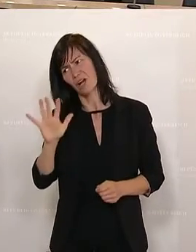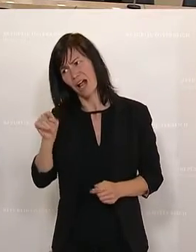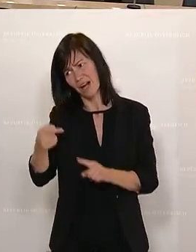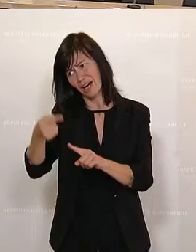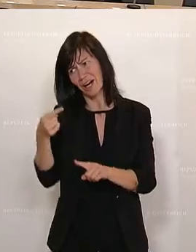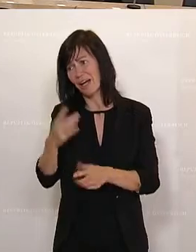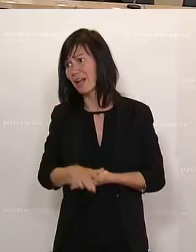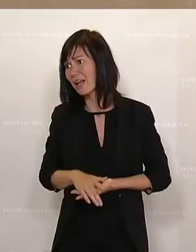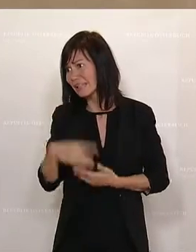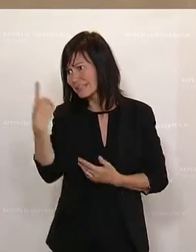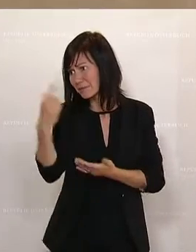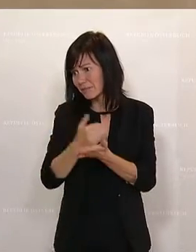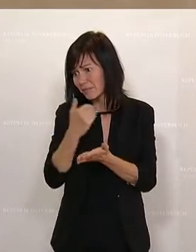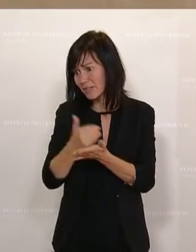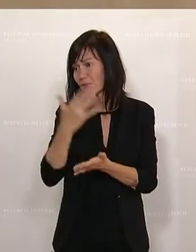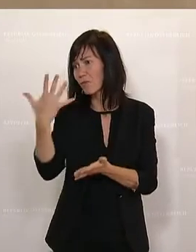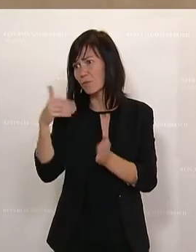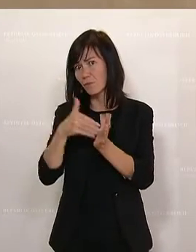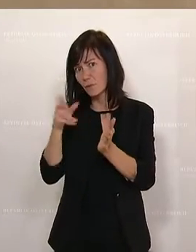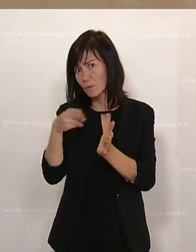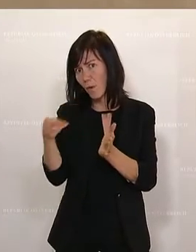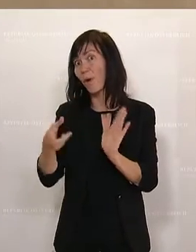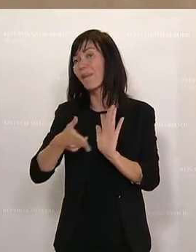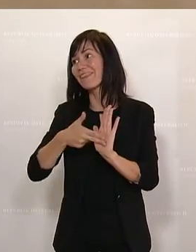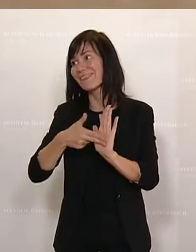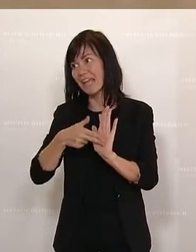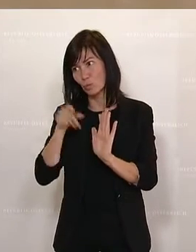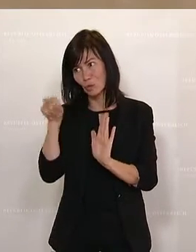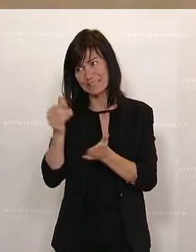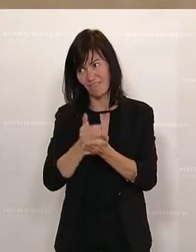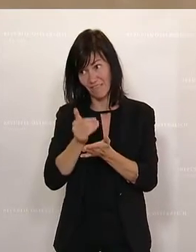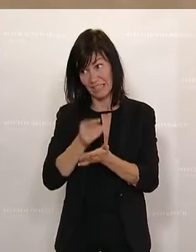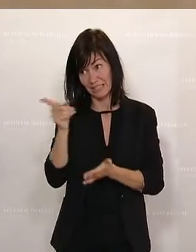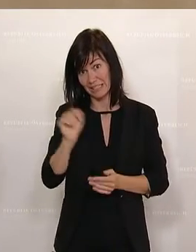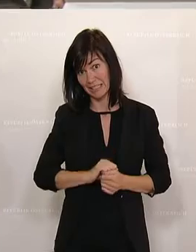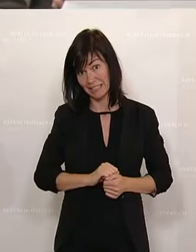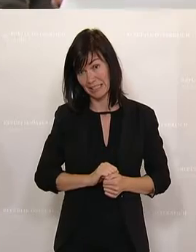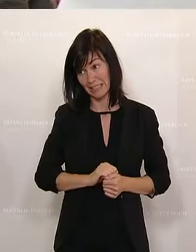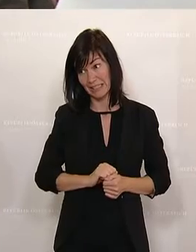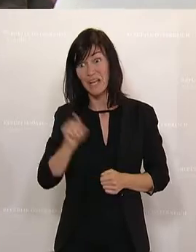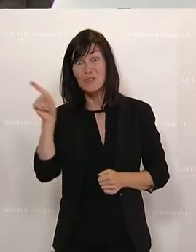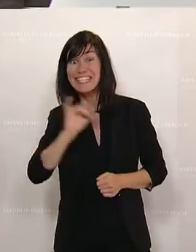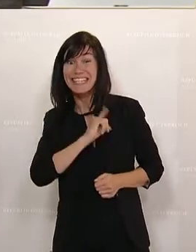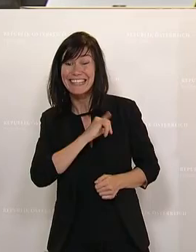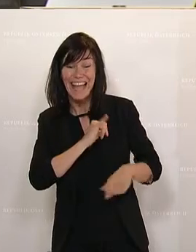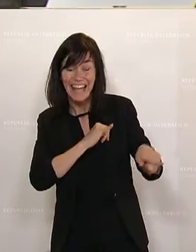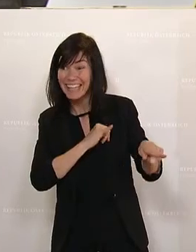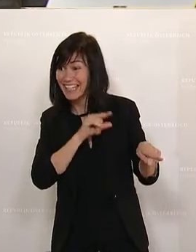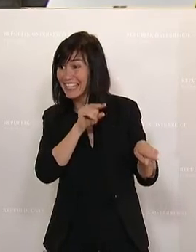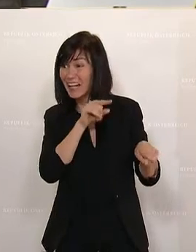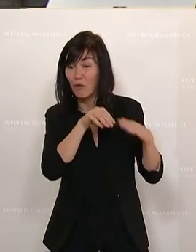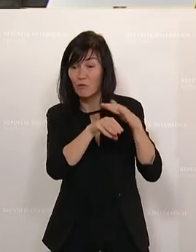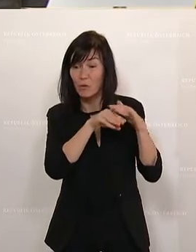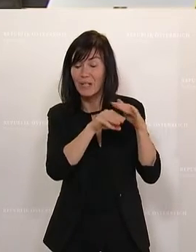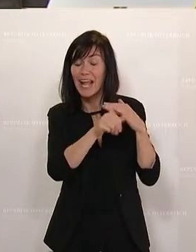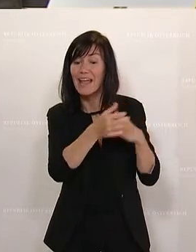verdienen 5.000 Euro netto und sind den Flüchtlingen neidig, dass sie von 21